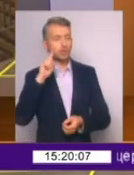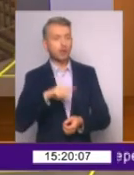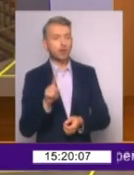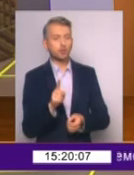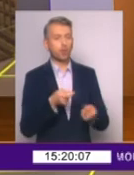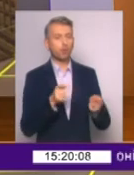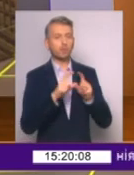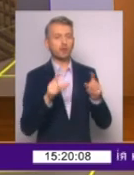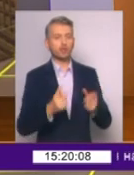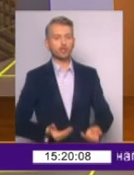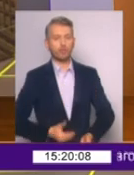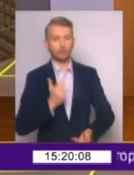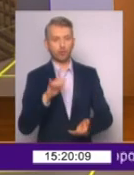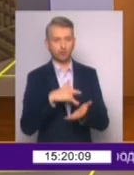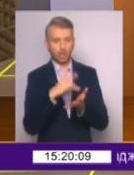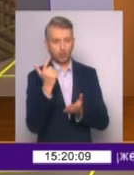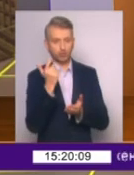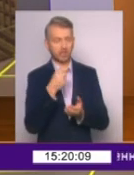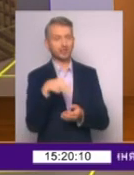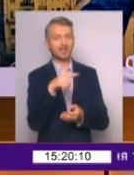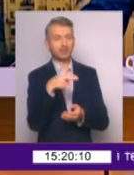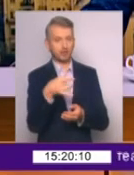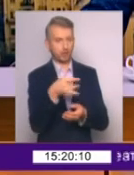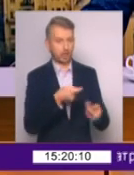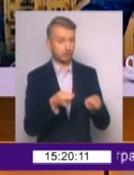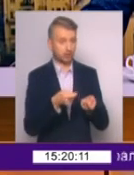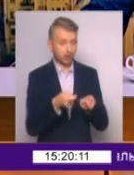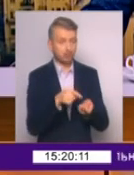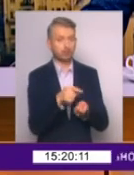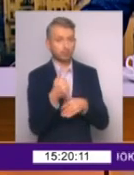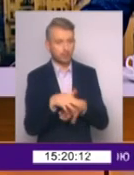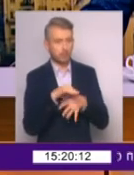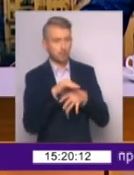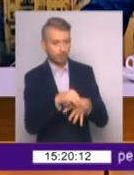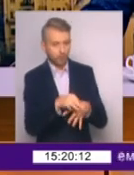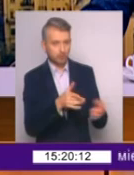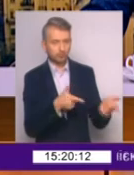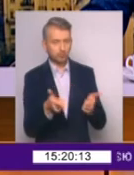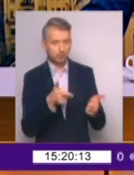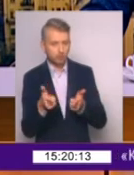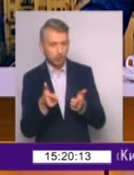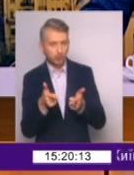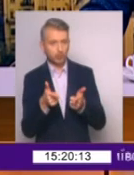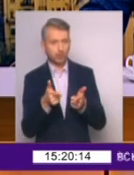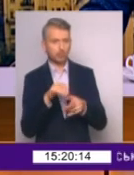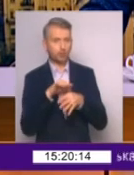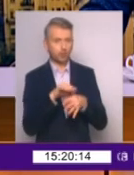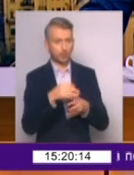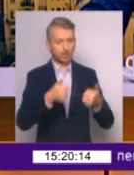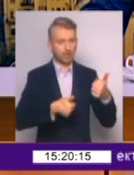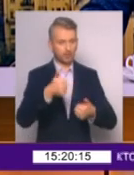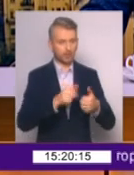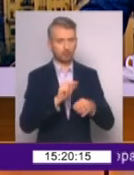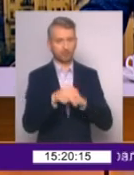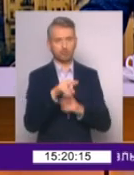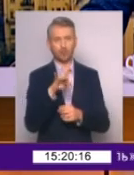управління житлово-комунального господарства Деснянської адміністрації як замовник уже проводить відповідні, готує і проводить відповідні тендери через ProZorro.